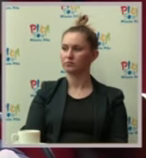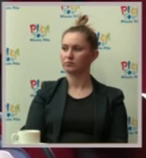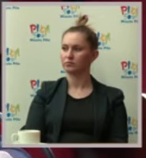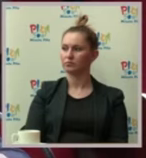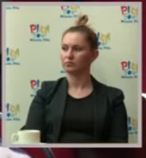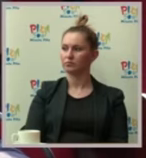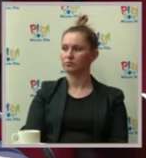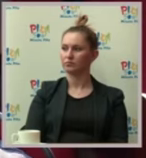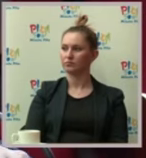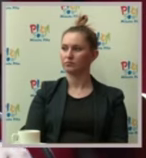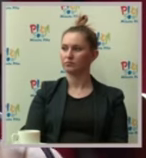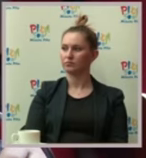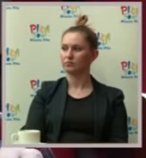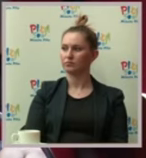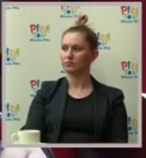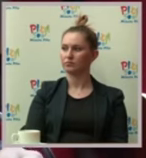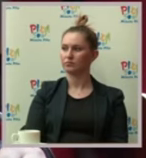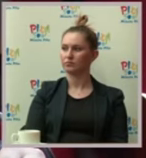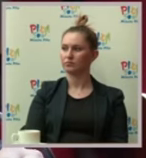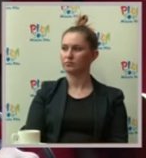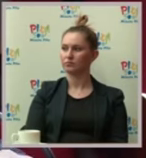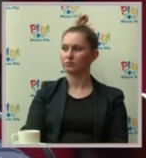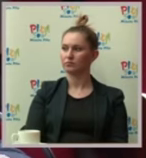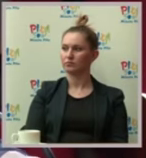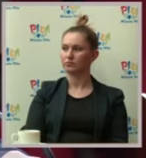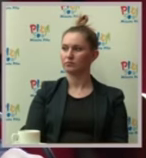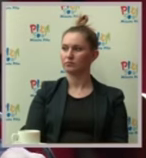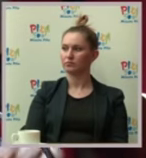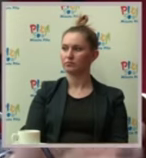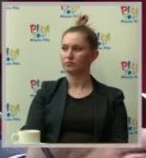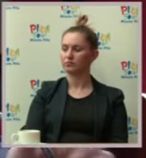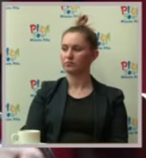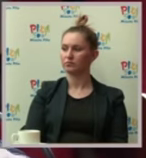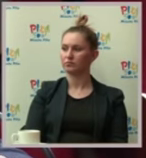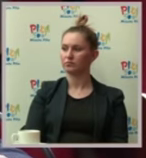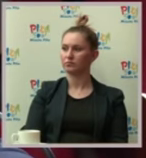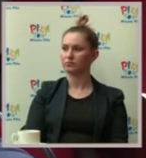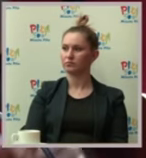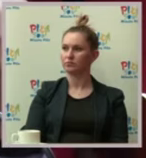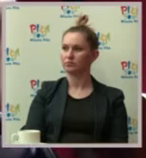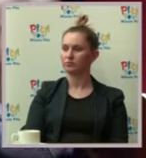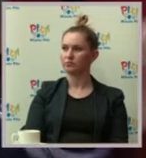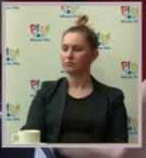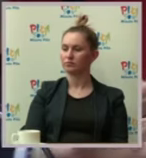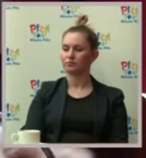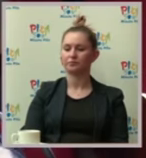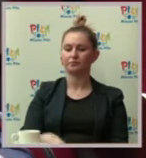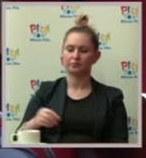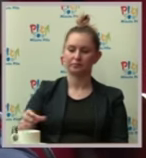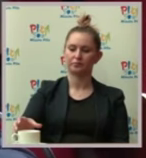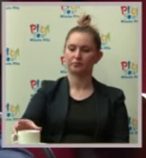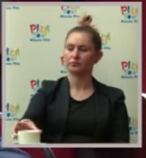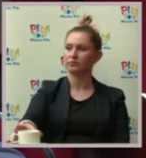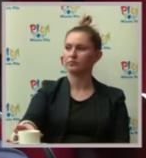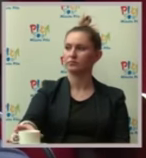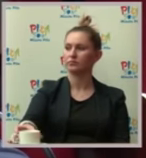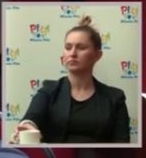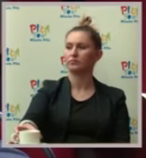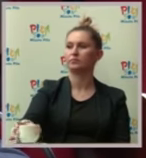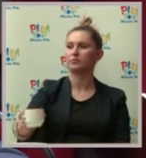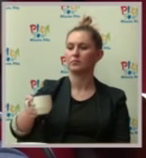takiej sytuacji. Naszym absolutnie interesem podstawowym, kluczowym jest dawanie takich wyraźnych sygnałów,